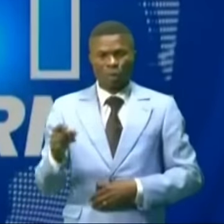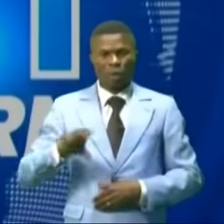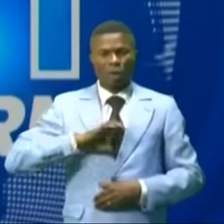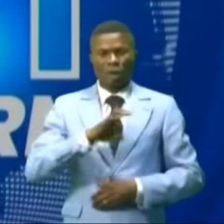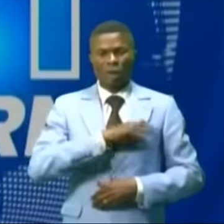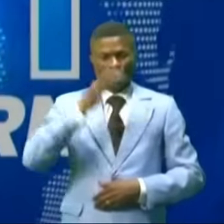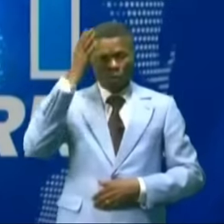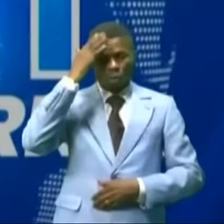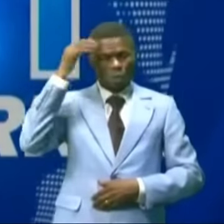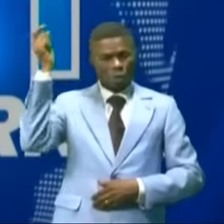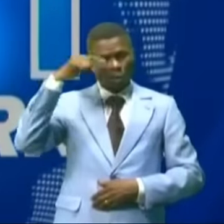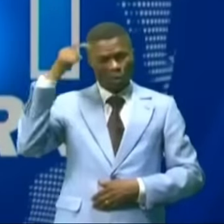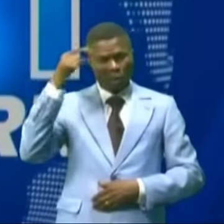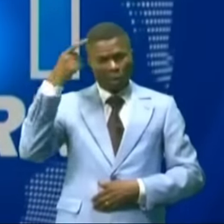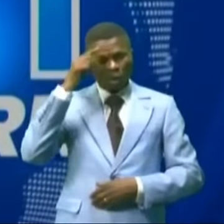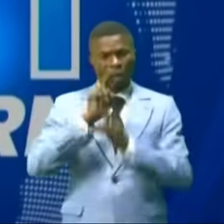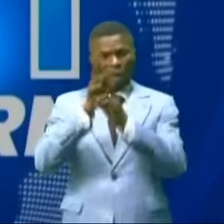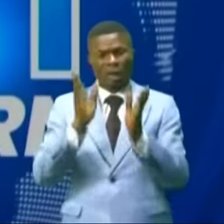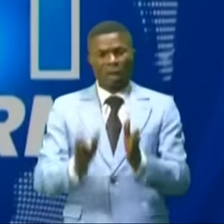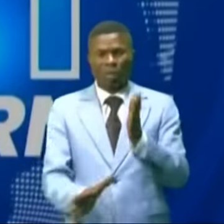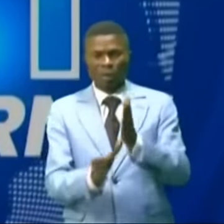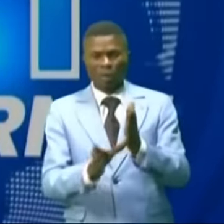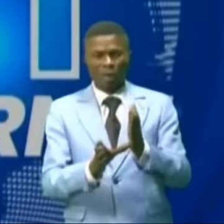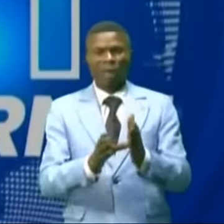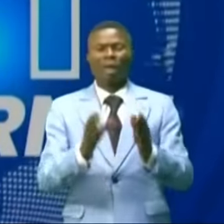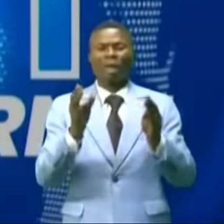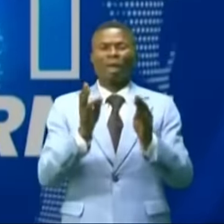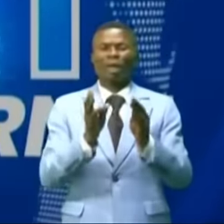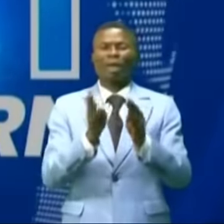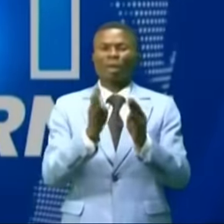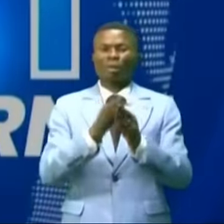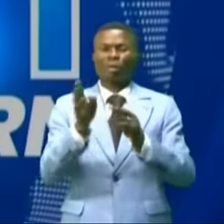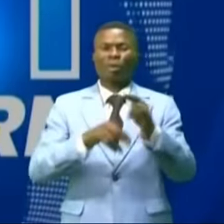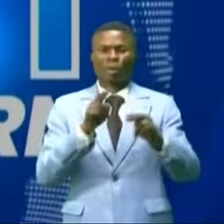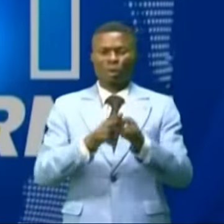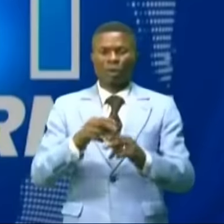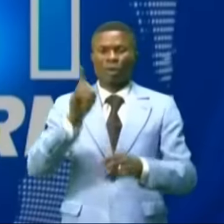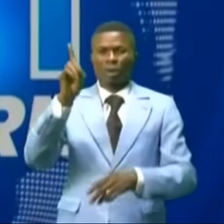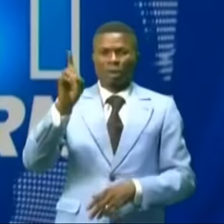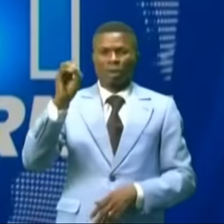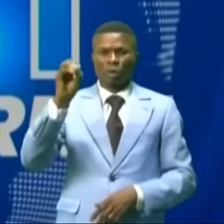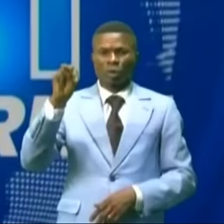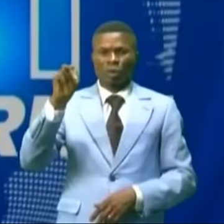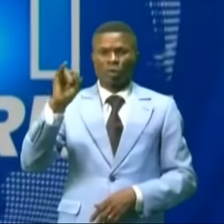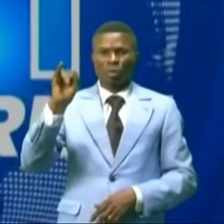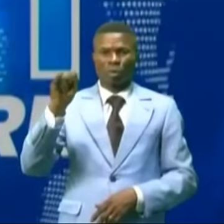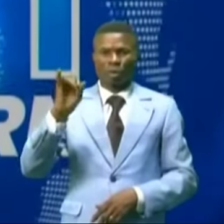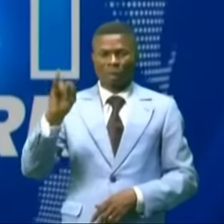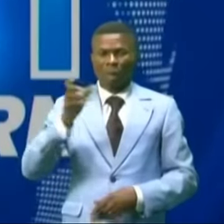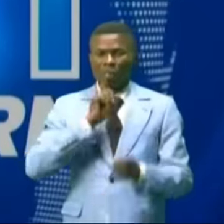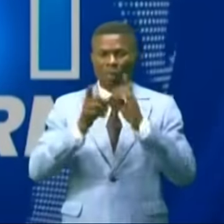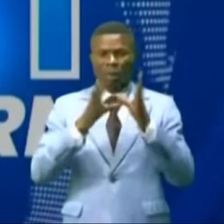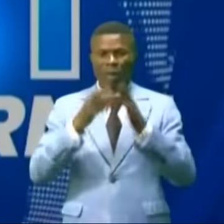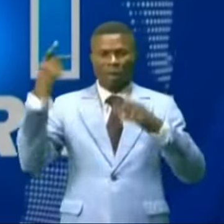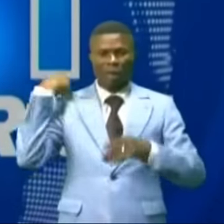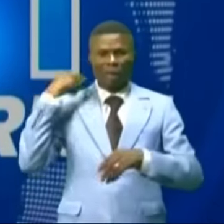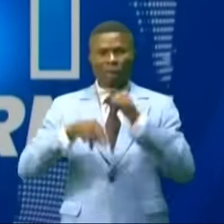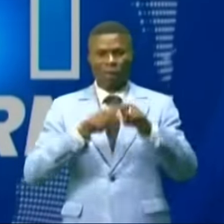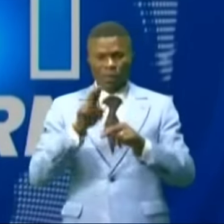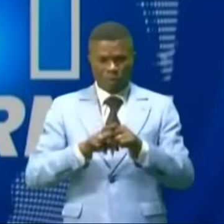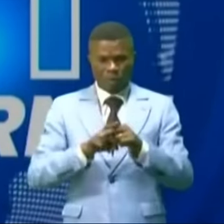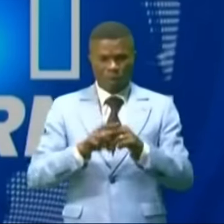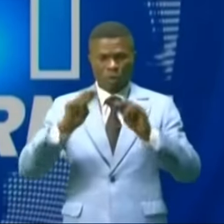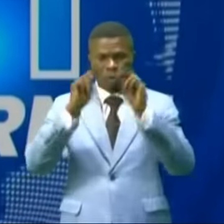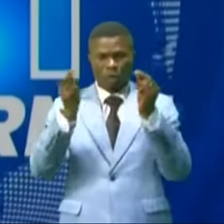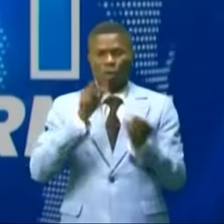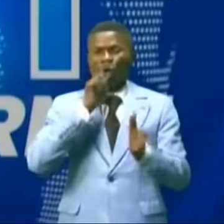sages. Pour ce faire, le rapporteur adjoint de la Chambre basse du Parlement, Dominique Monongo, a eu des échanges avec les députés nationaux des